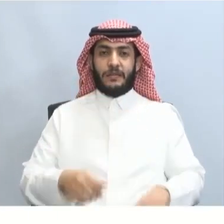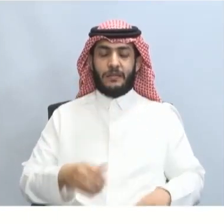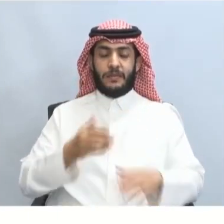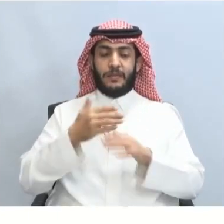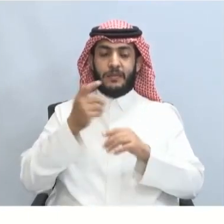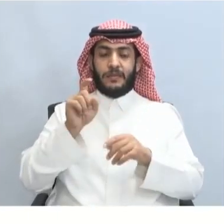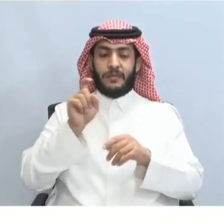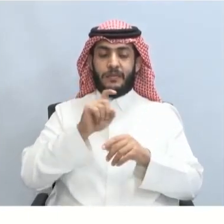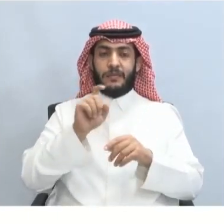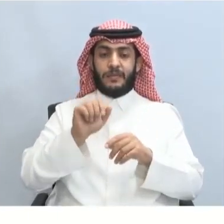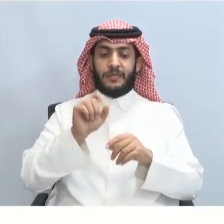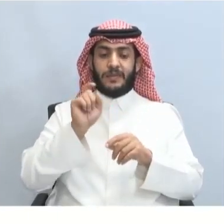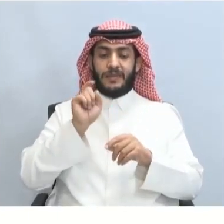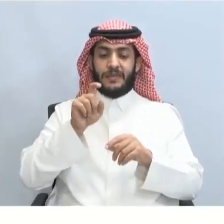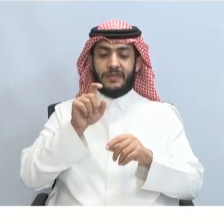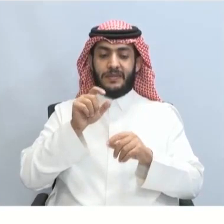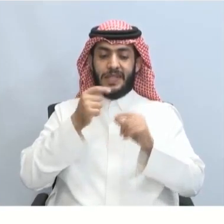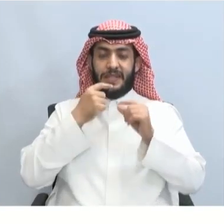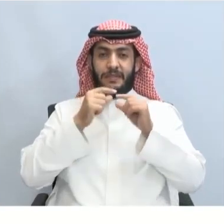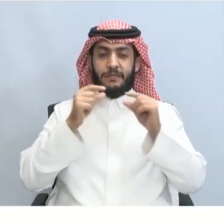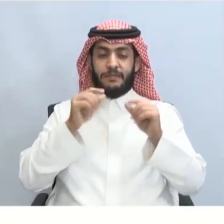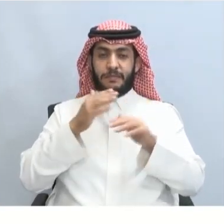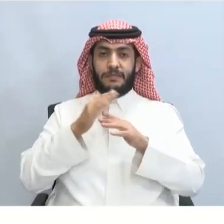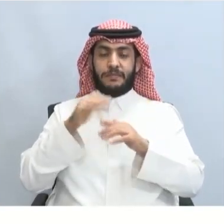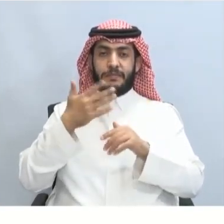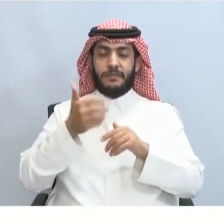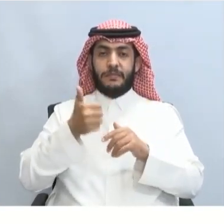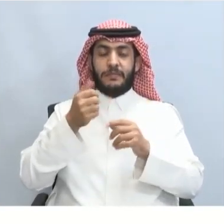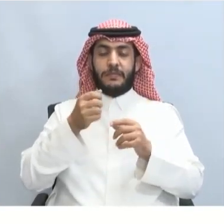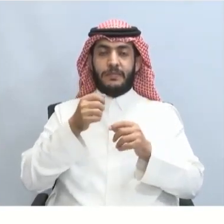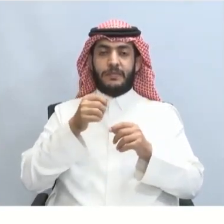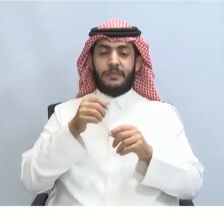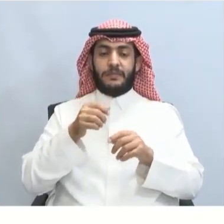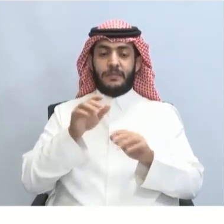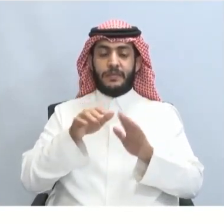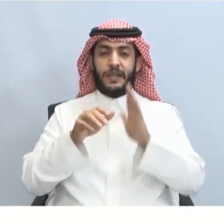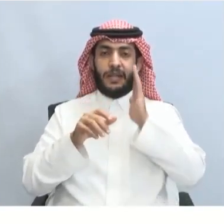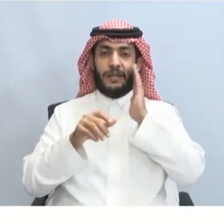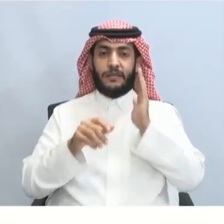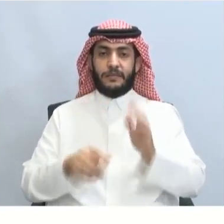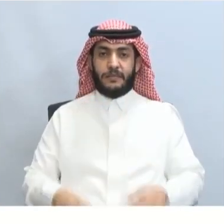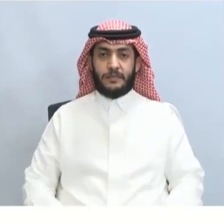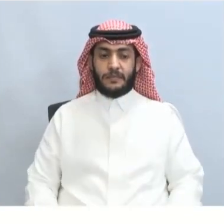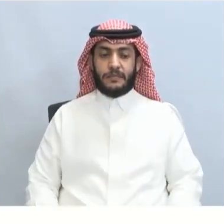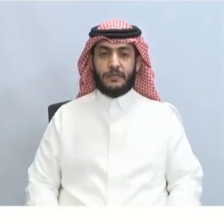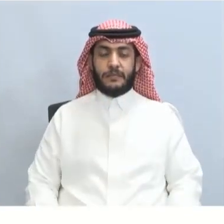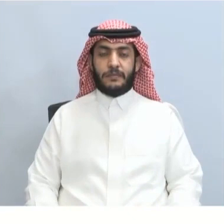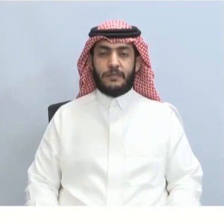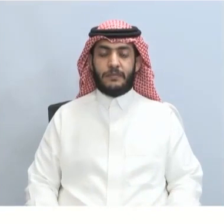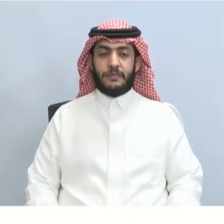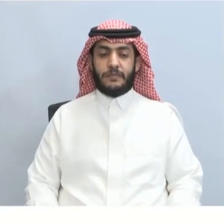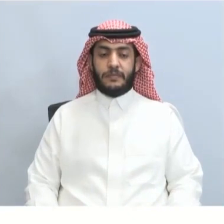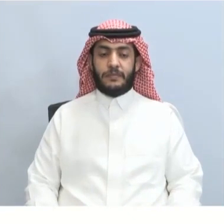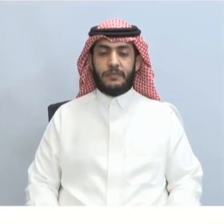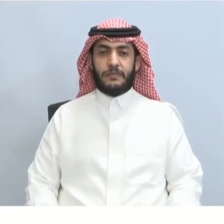بالنقر على سلكت فولدر سيظهر لنا في الشريط الجانبي المجلد